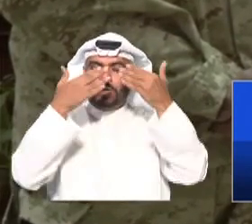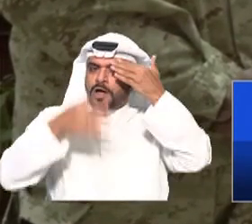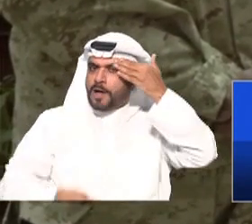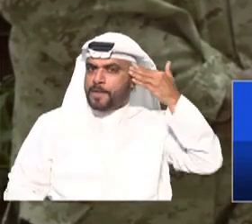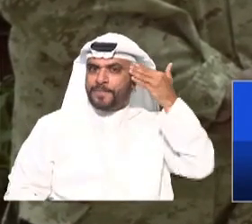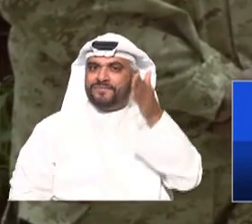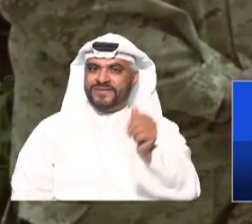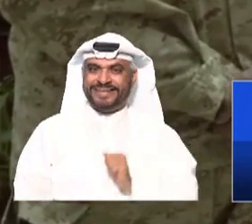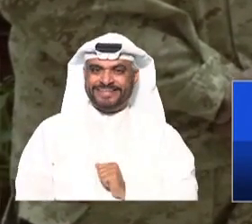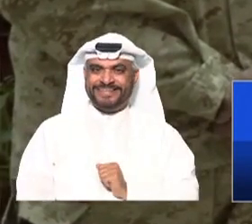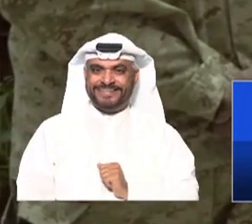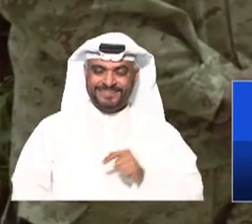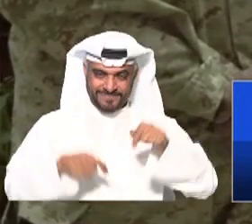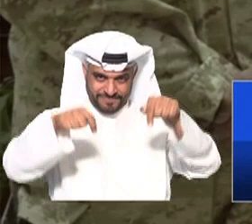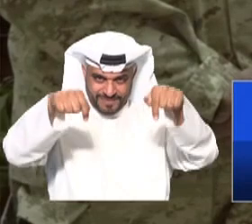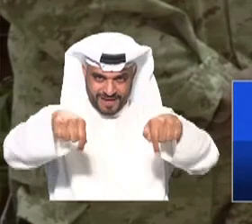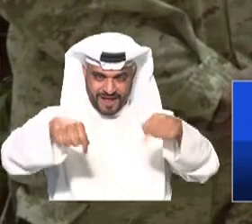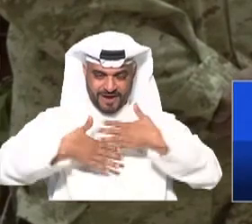أنا صراحة